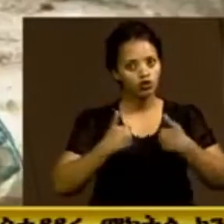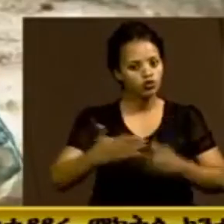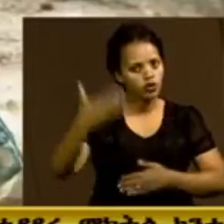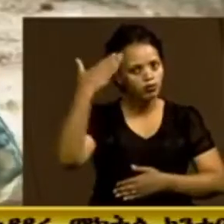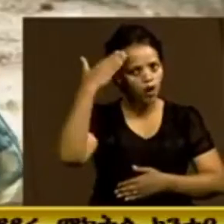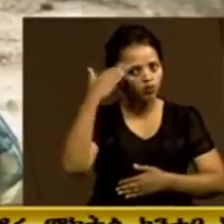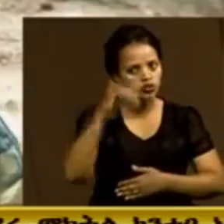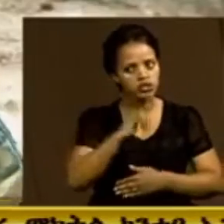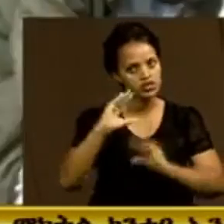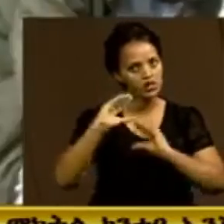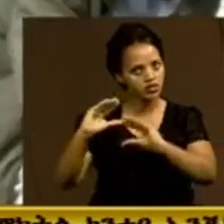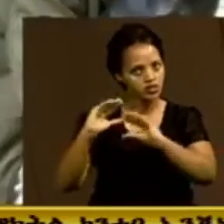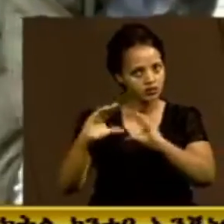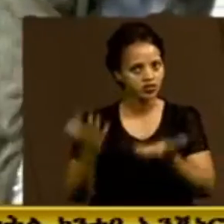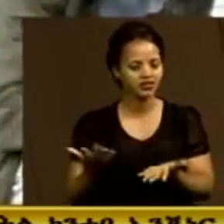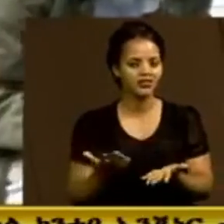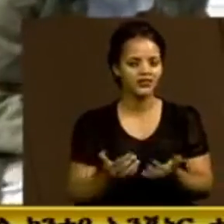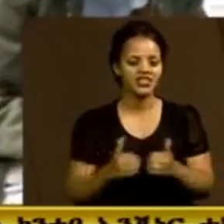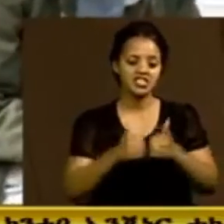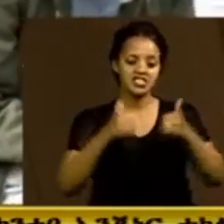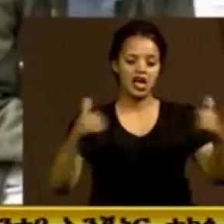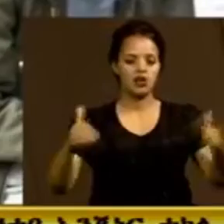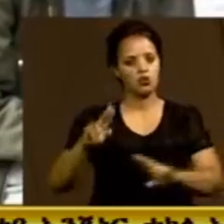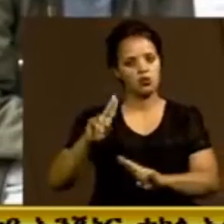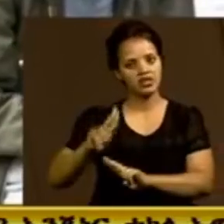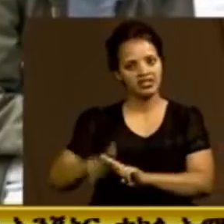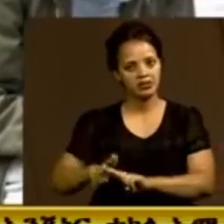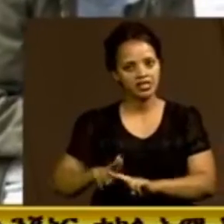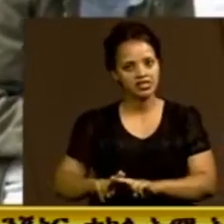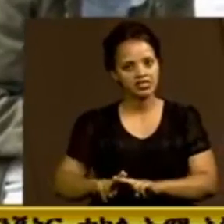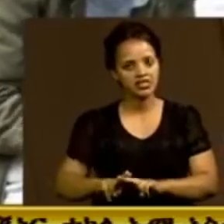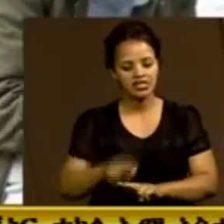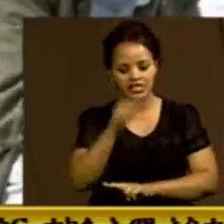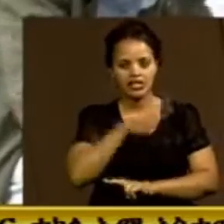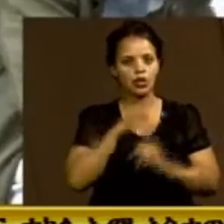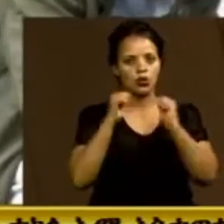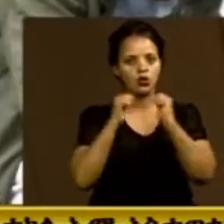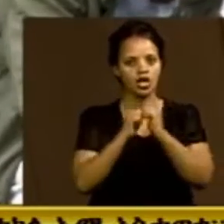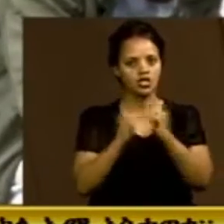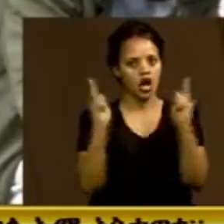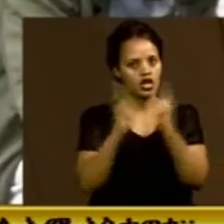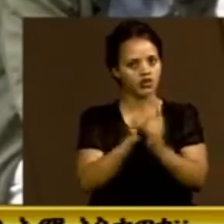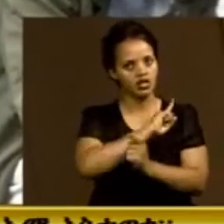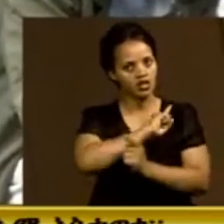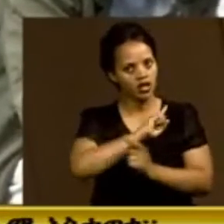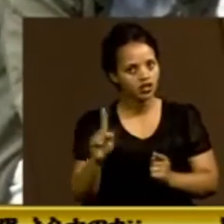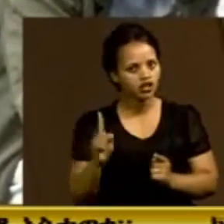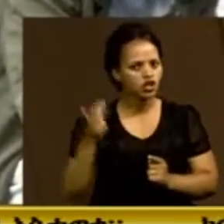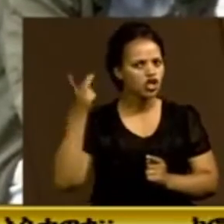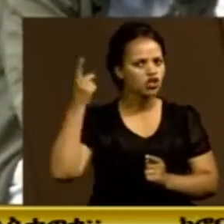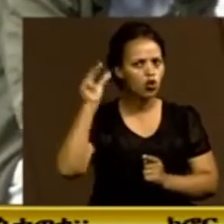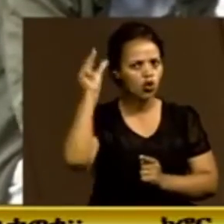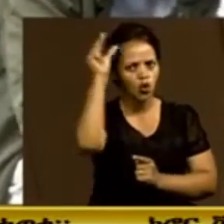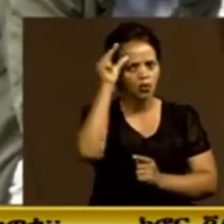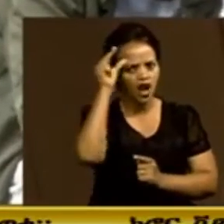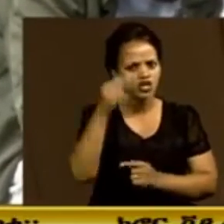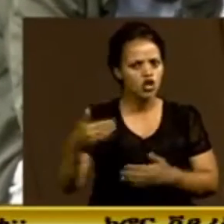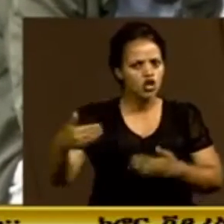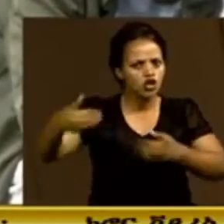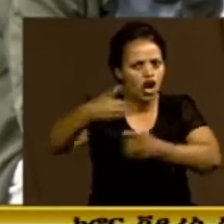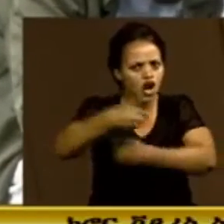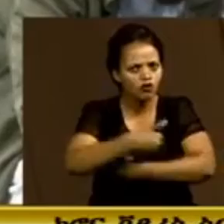የሚያውቁት እንዲያስተምረ ተራርቆ መቀመጥ፣ ከሰው ጋር ያለ መገናኘት፣ የድሮ ባህላችን